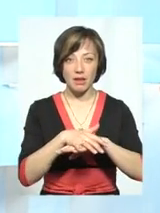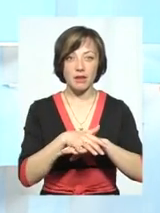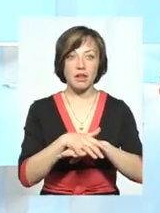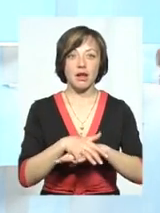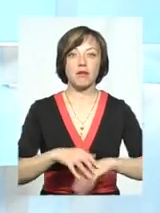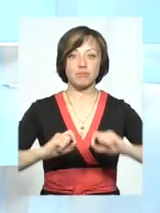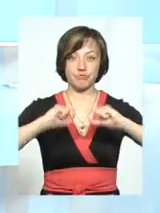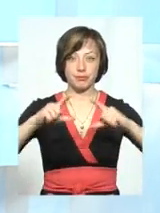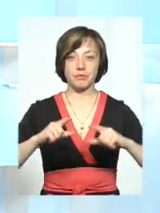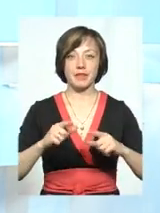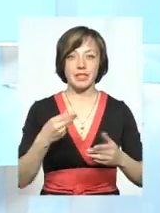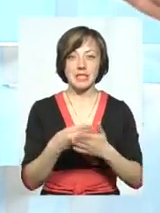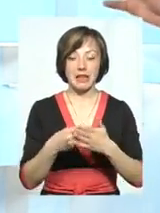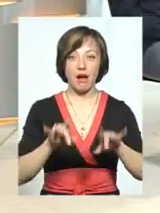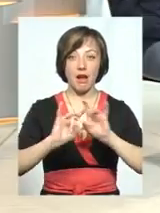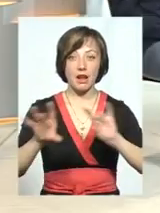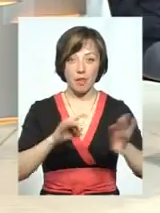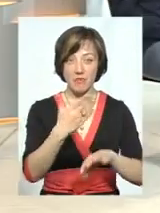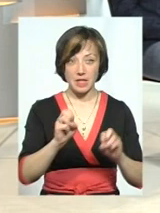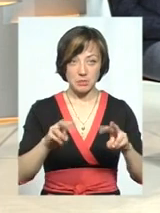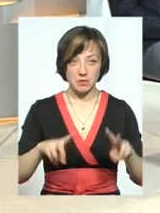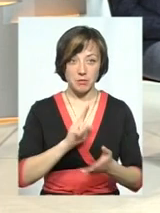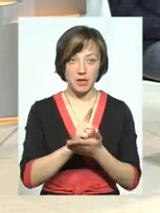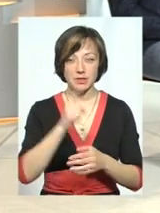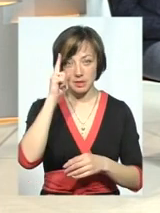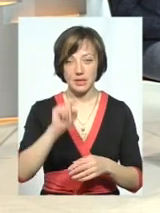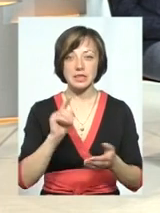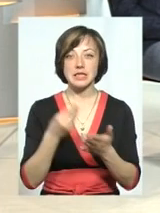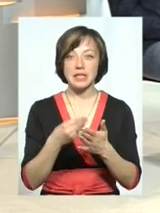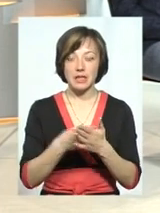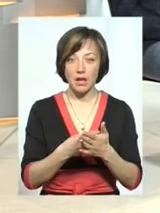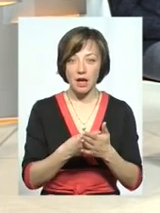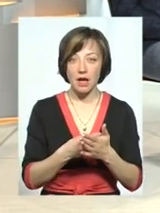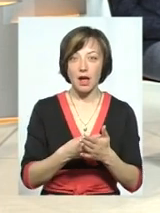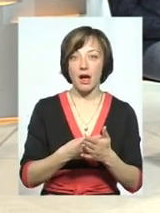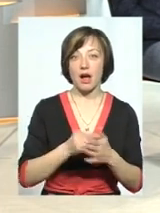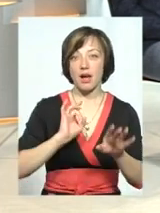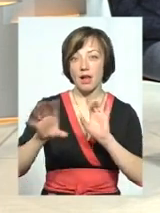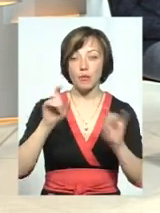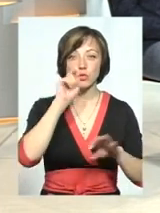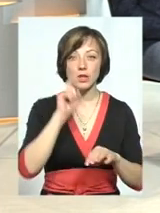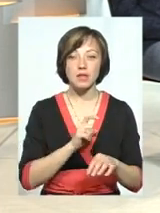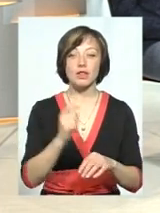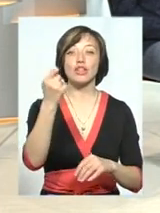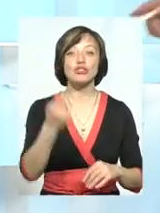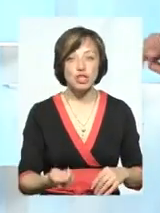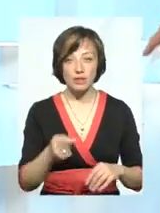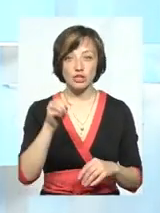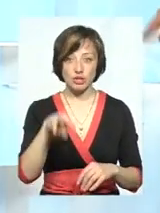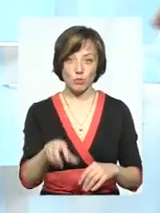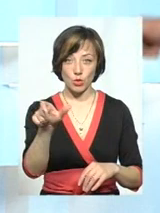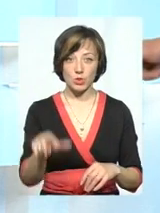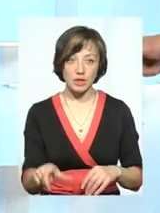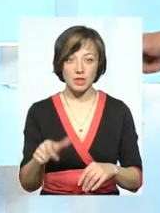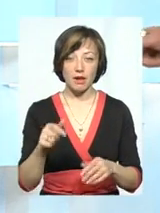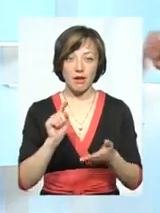демпінгували ціни, і ціна реклами, і ви як фахівець, ви маєте знати, що ціна реклами кліку з України, в тому самому Google, вона набагато нижча, ніж людина, яка